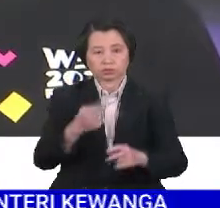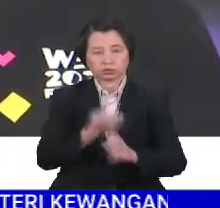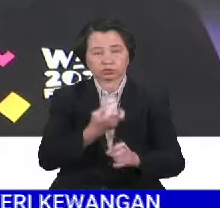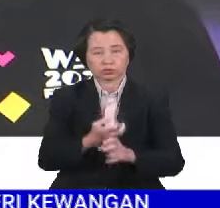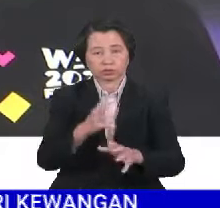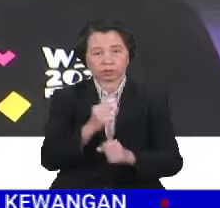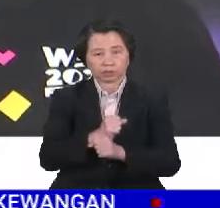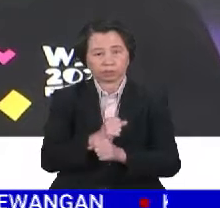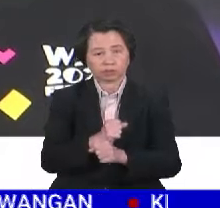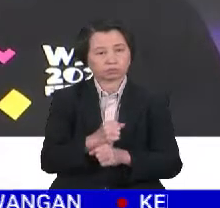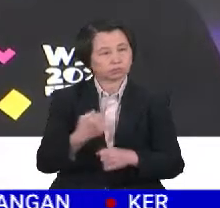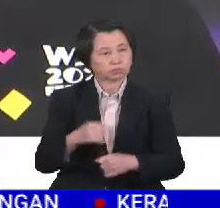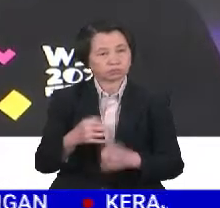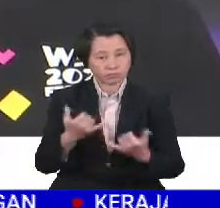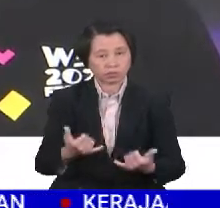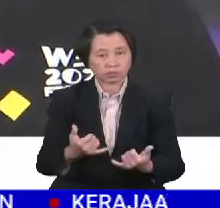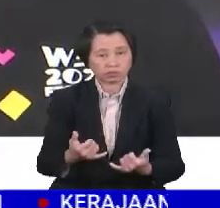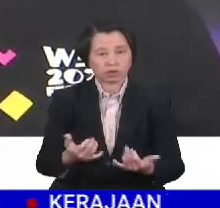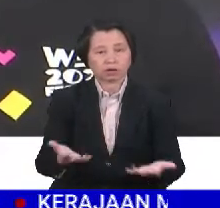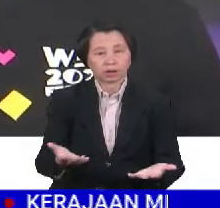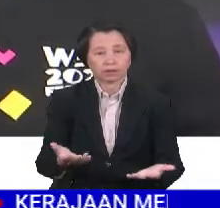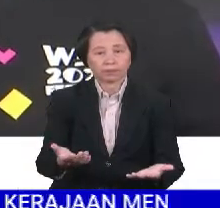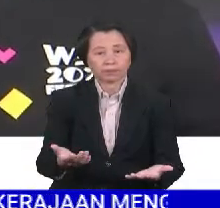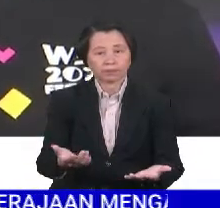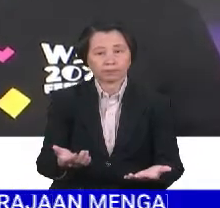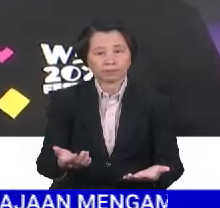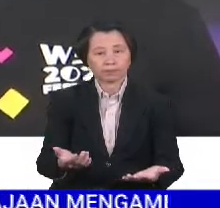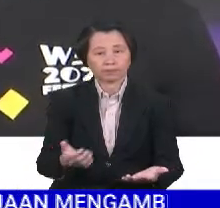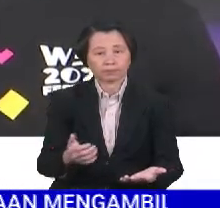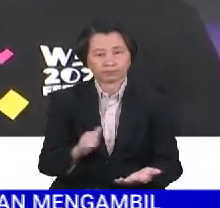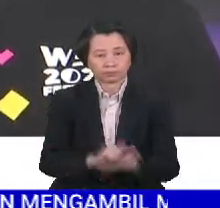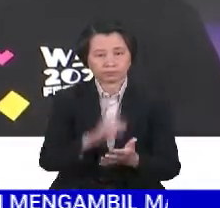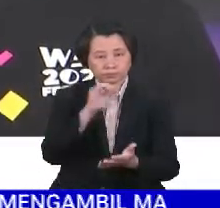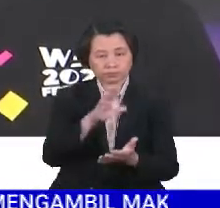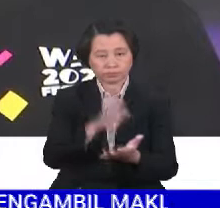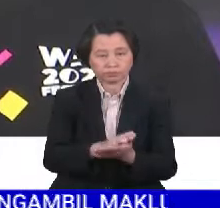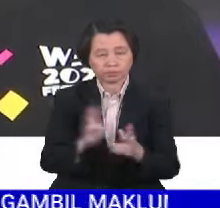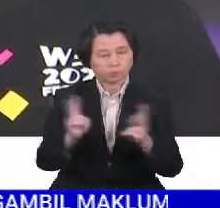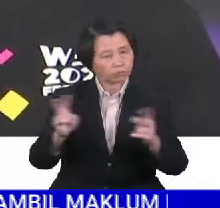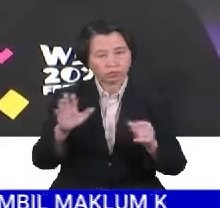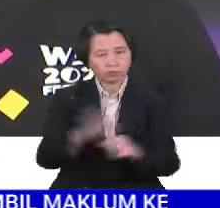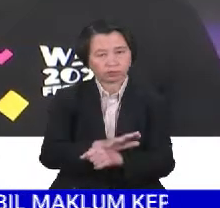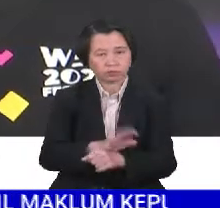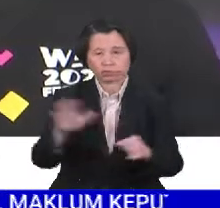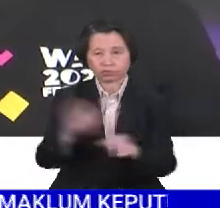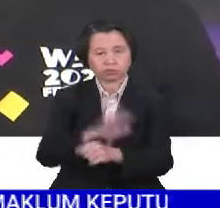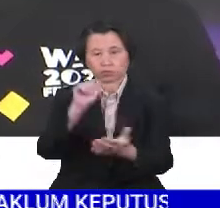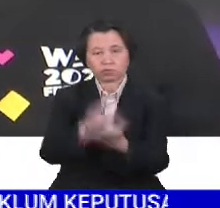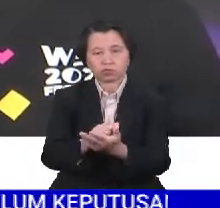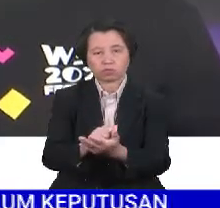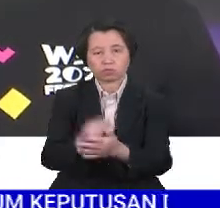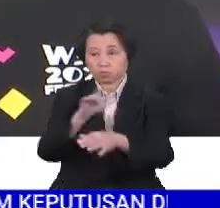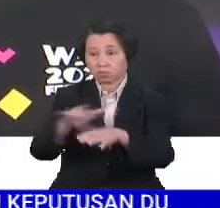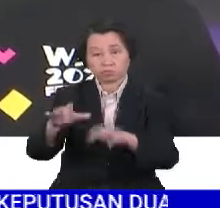militer di rumah Ebo harga Hoist Habib Rizieq fully furni